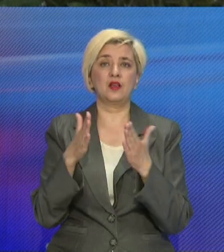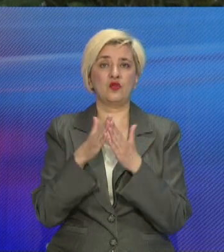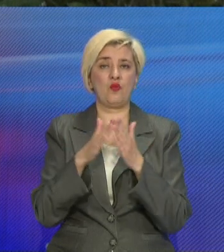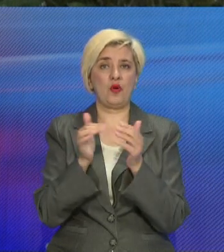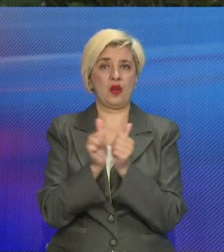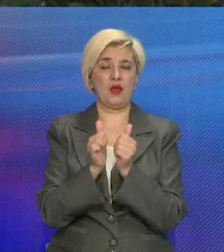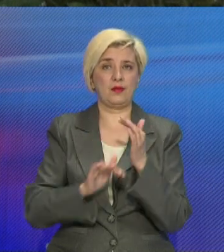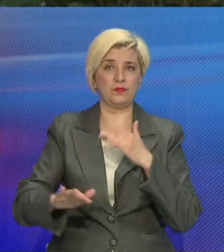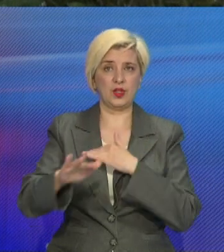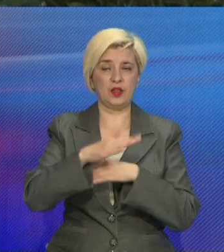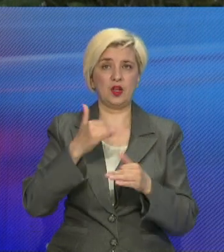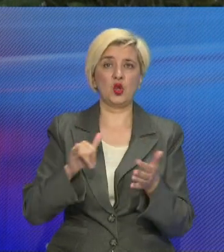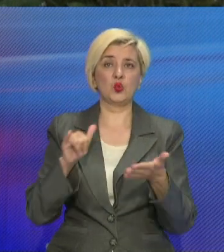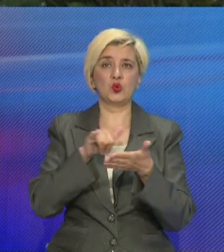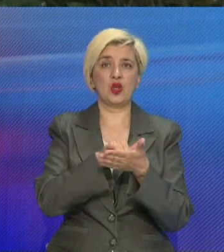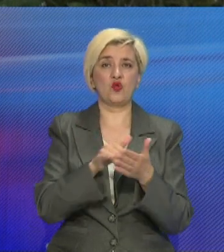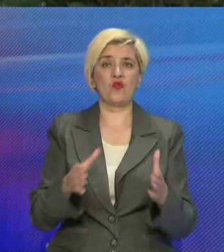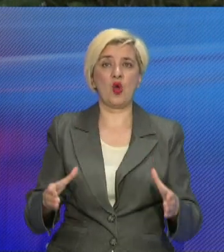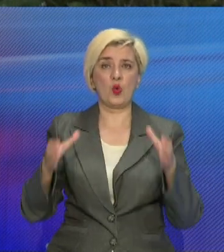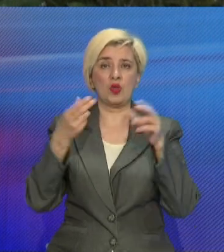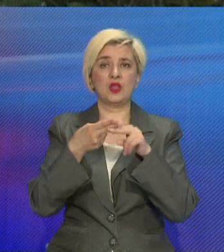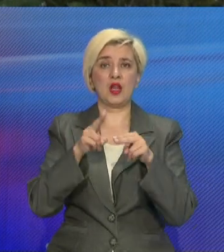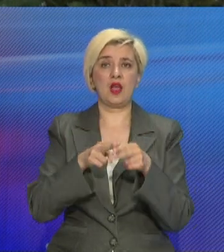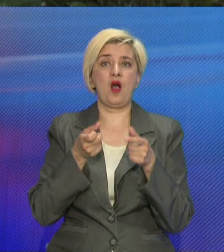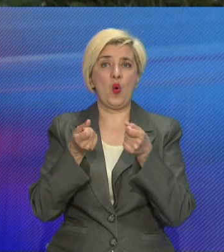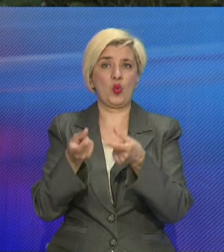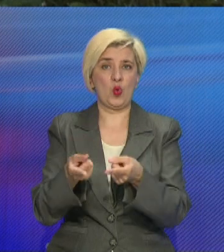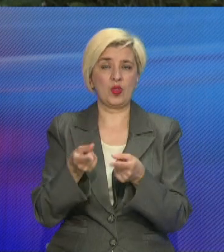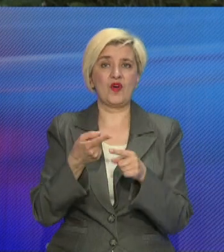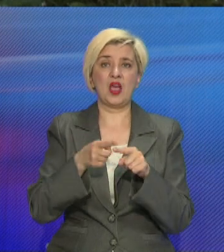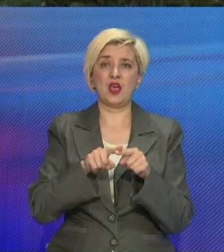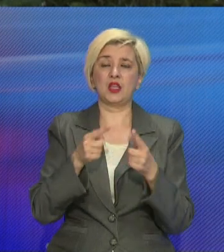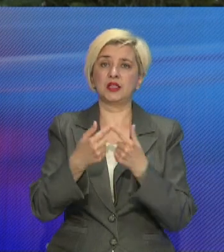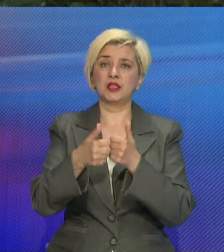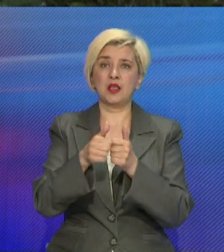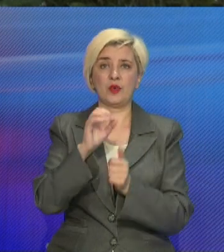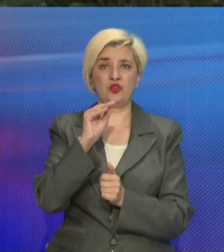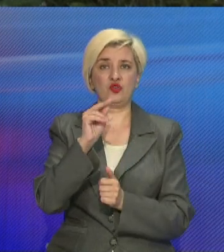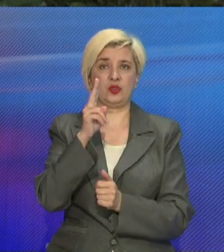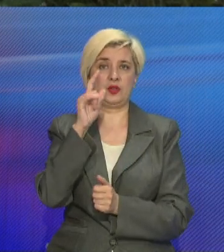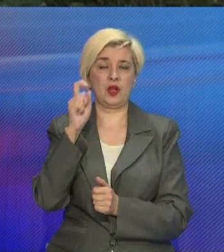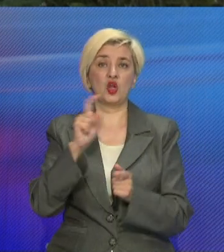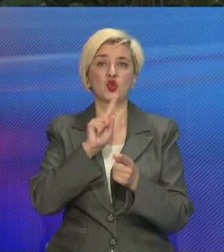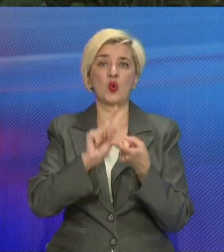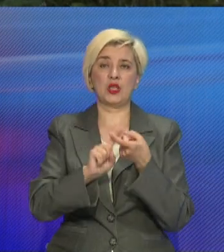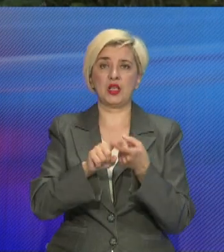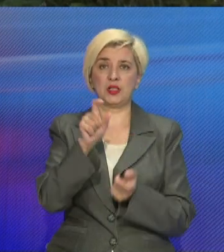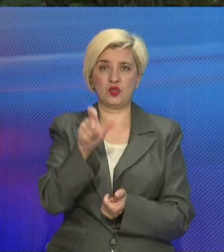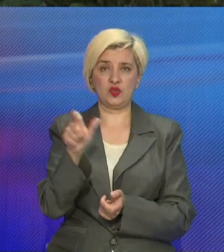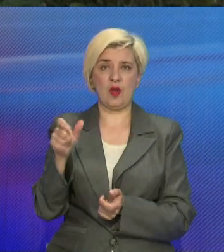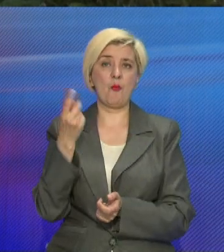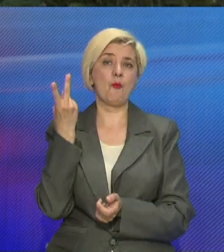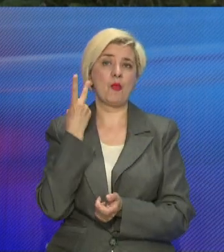установка, допустим, контейнера для сбора отходов, то это будет, например, система ЖКХ. Что касается наших жителей, то мы постоянно